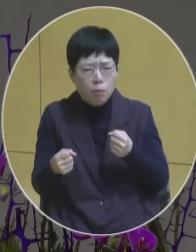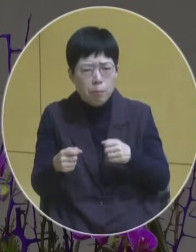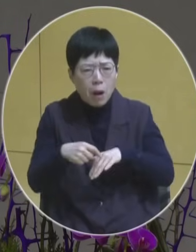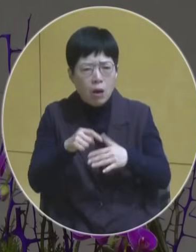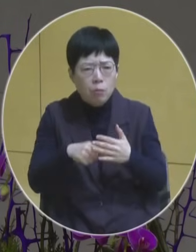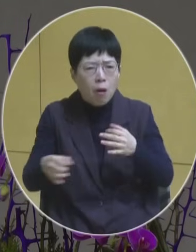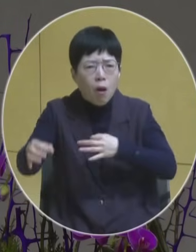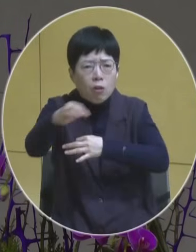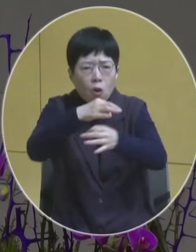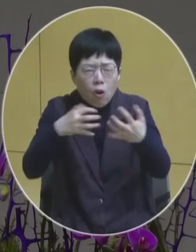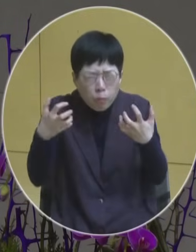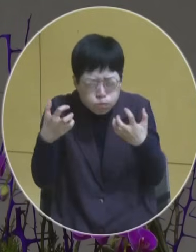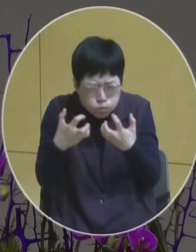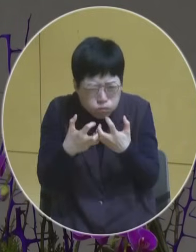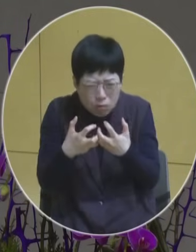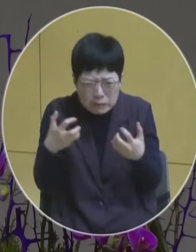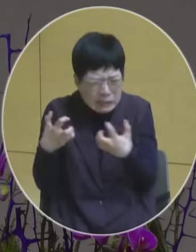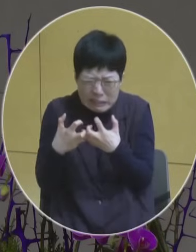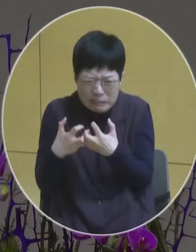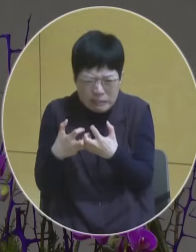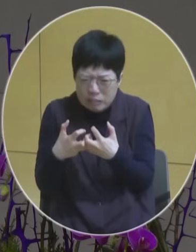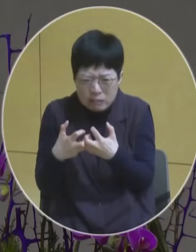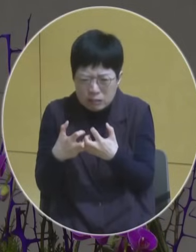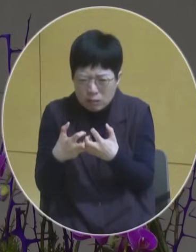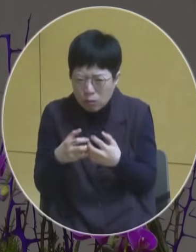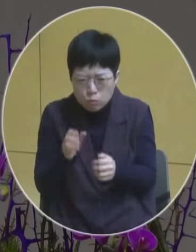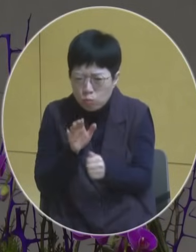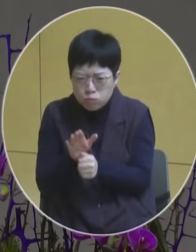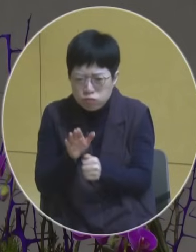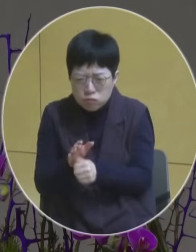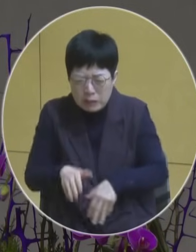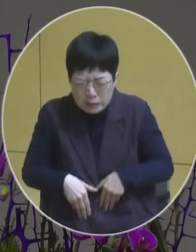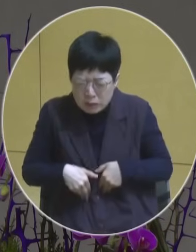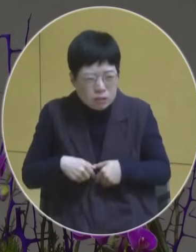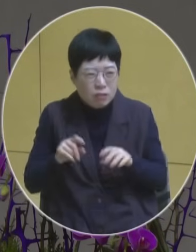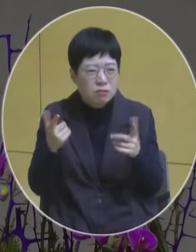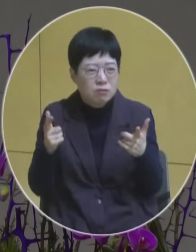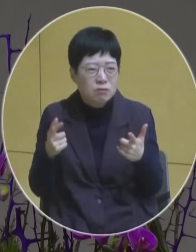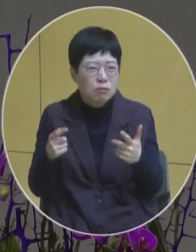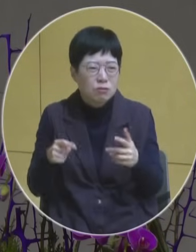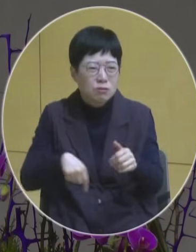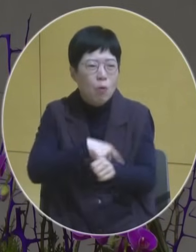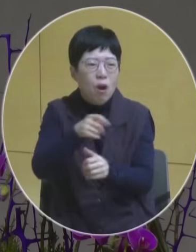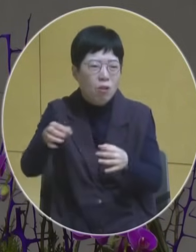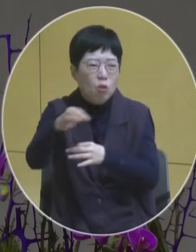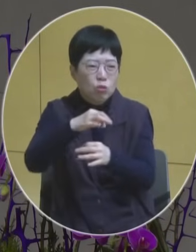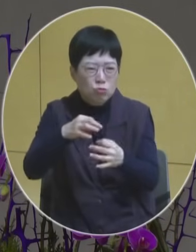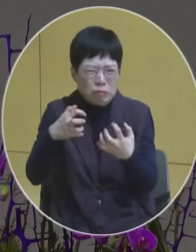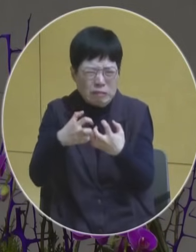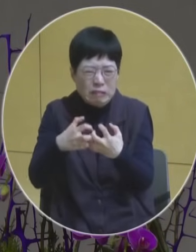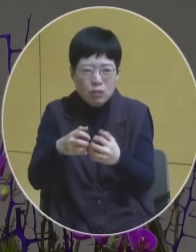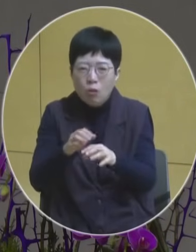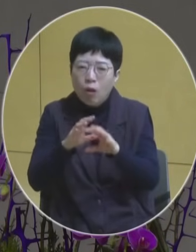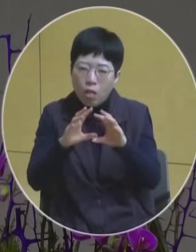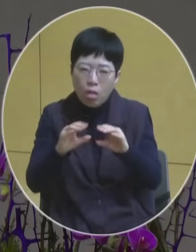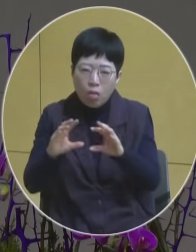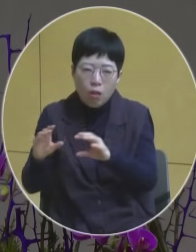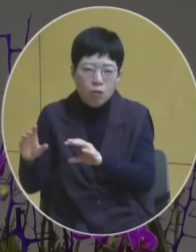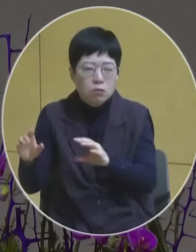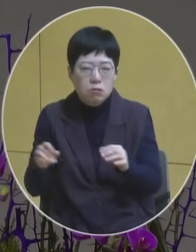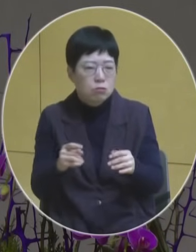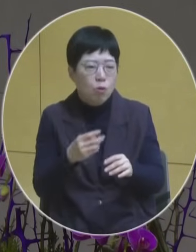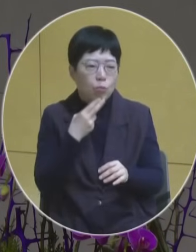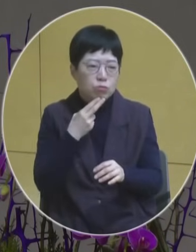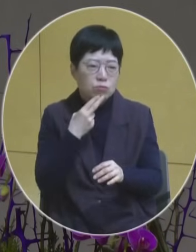얼어붙은 경기나 우리 마음들이 하나님 말씀으로 좀 편안해질 수 있으면 좋겠다 생각이 들어서 여러분이 기도하는 시간